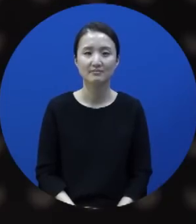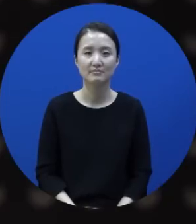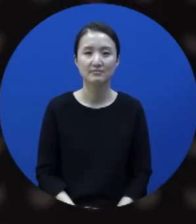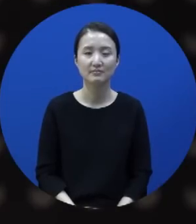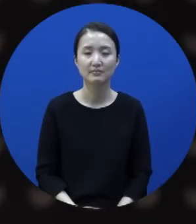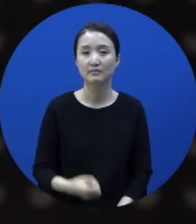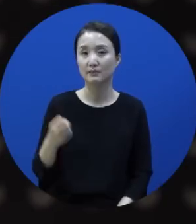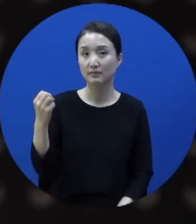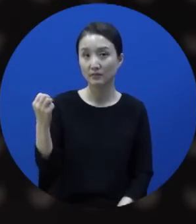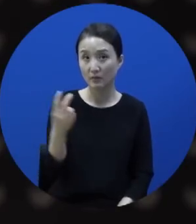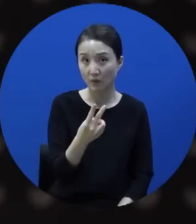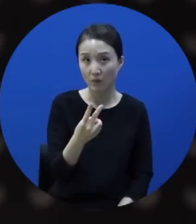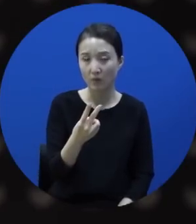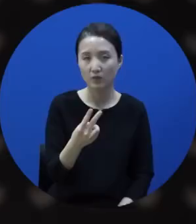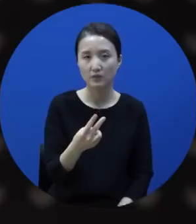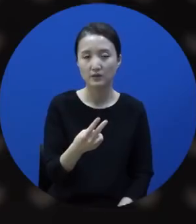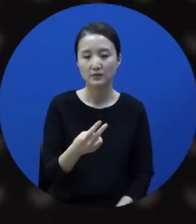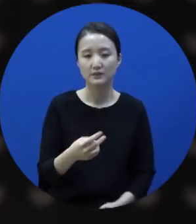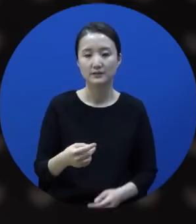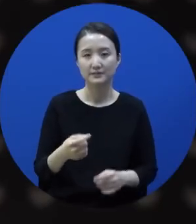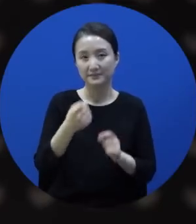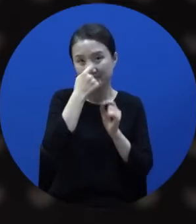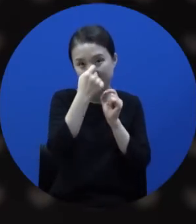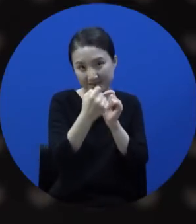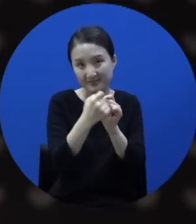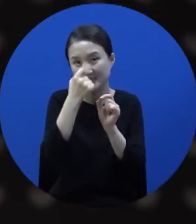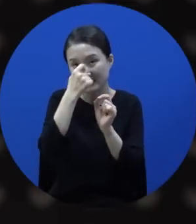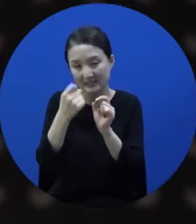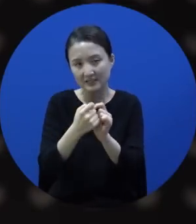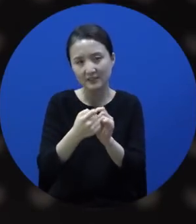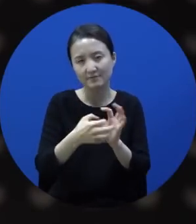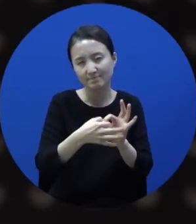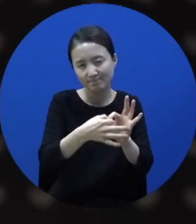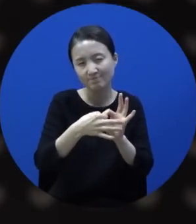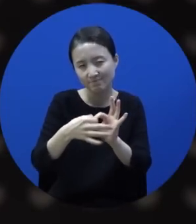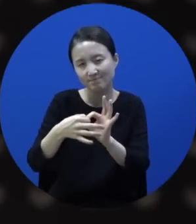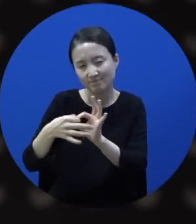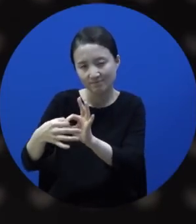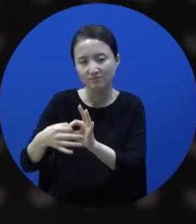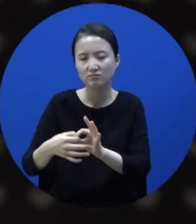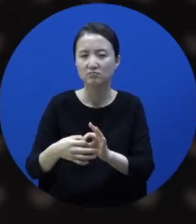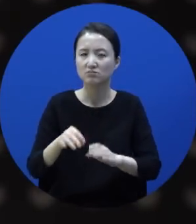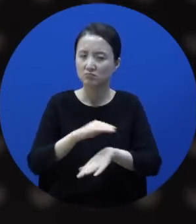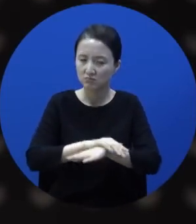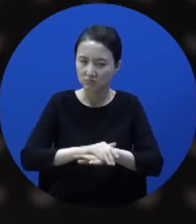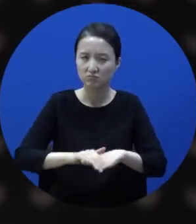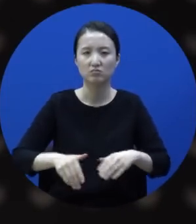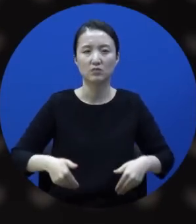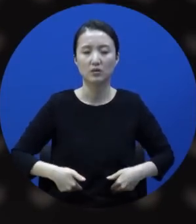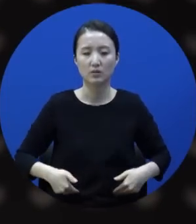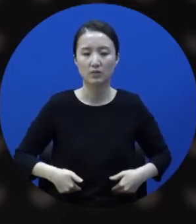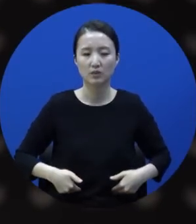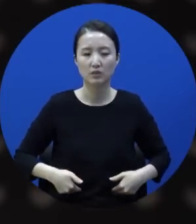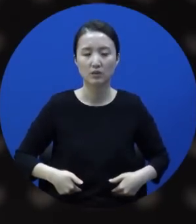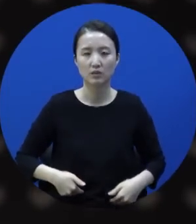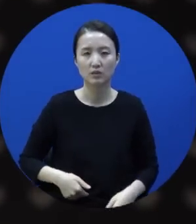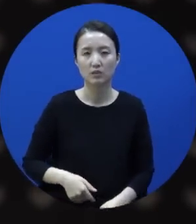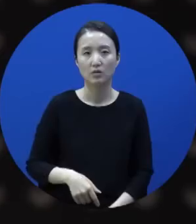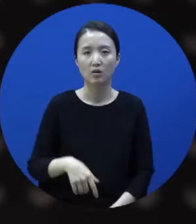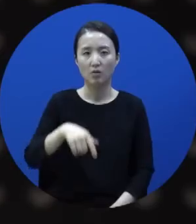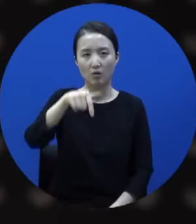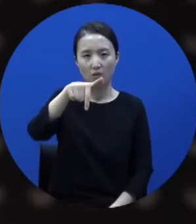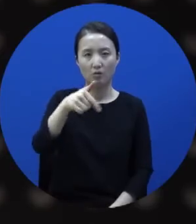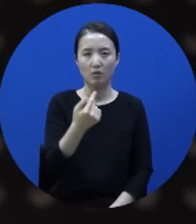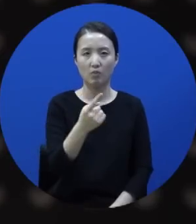있냐면 팬들과 끈끈하게 관계를 맺는 겁니다. 관계 맺기. 우리가 관계라는 단어 들었을 때